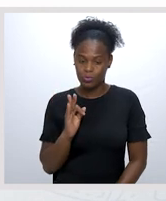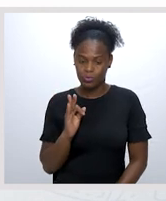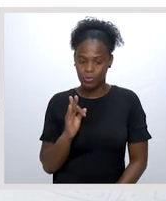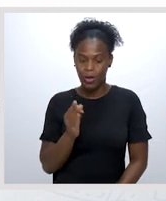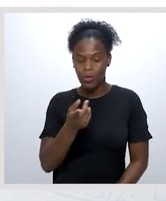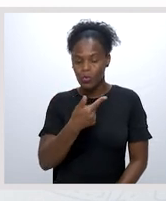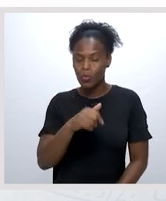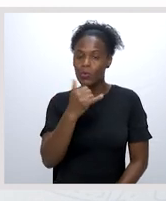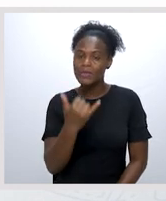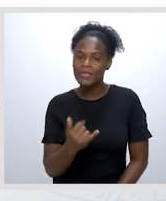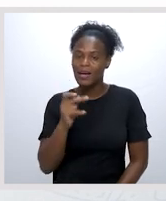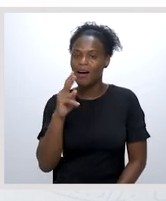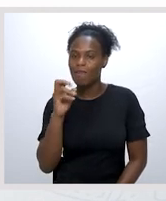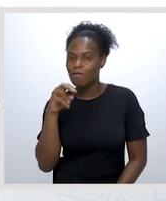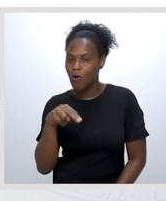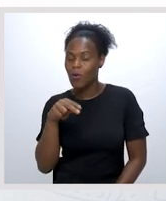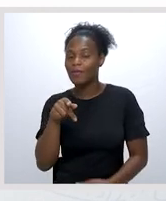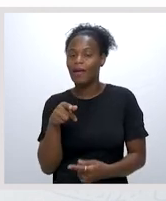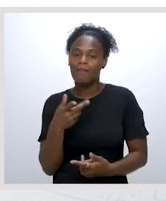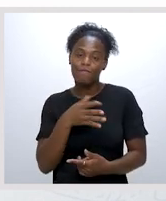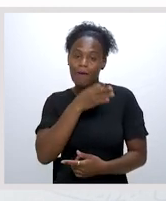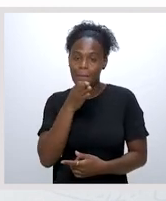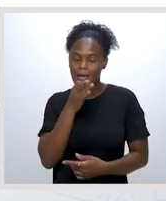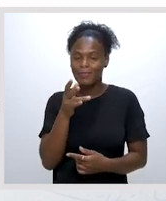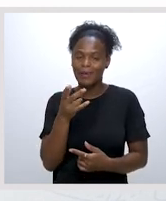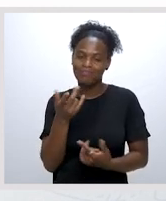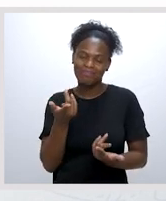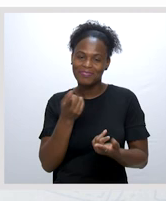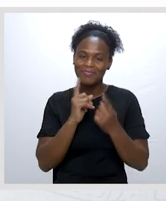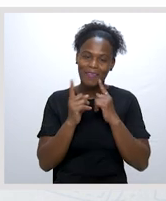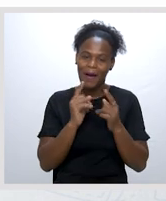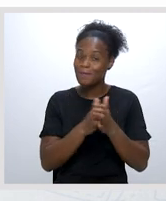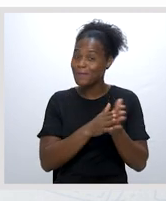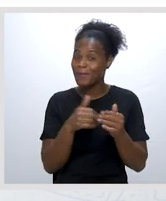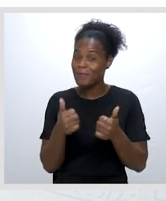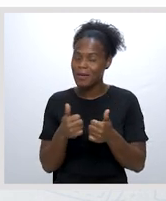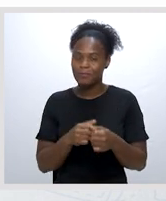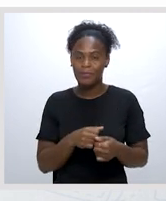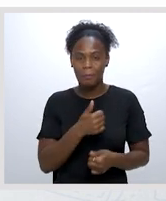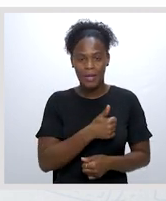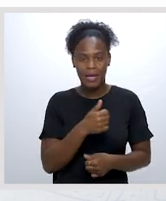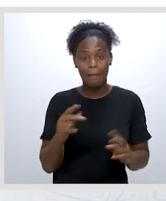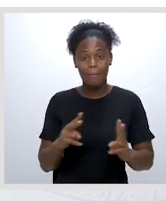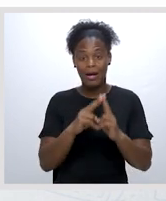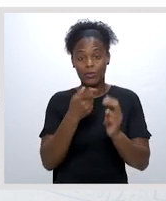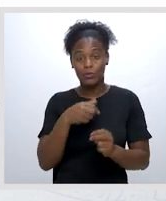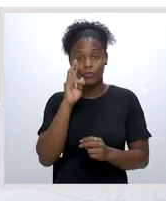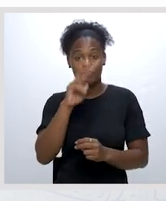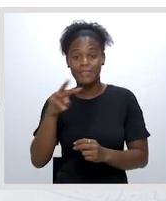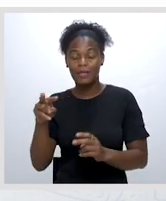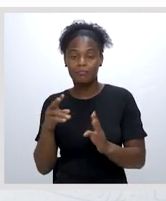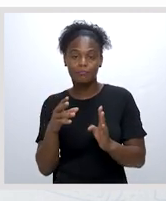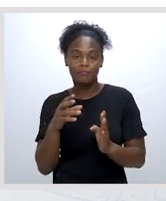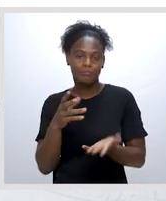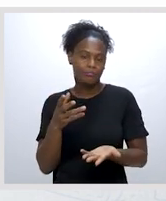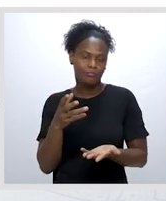France. Nous y avons de la famille et nous en profitons bien. B. À Paris, nous